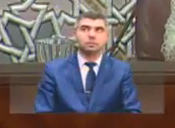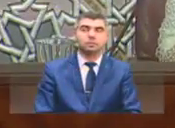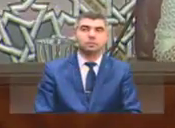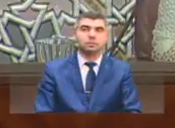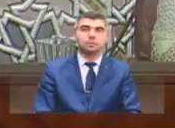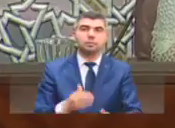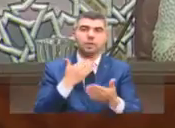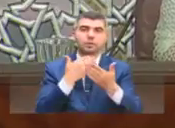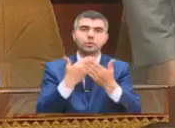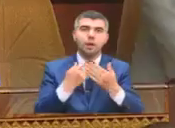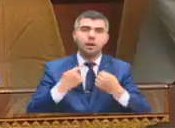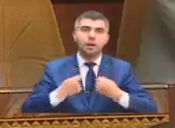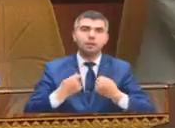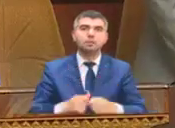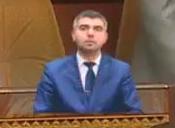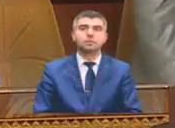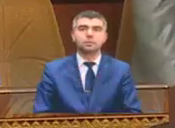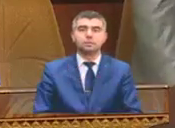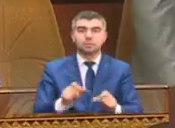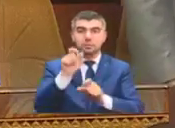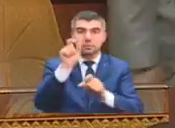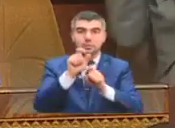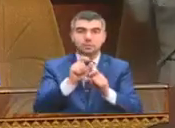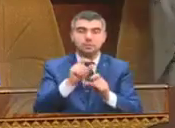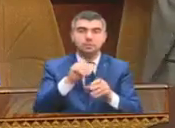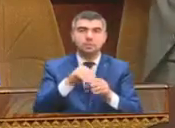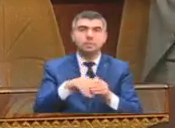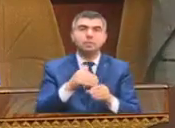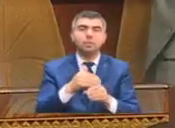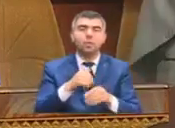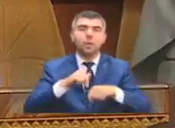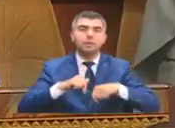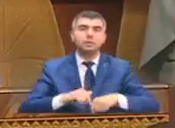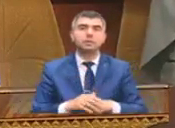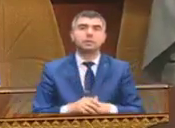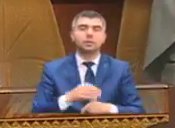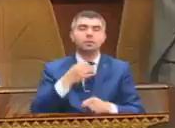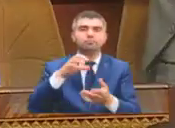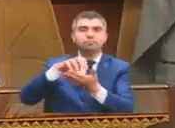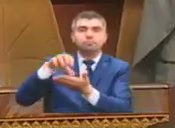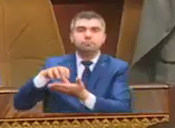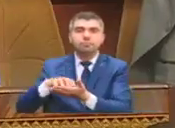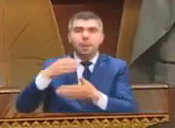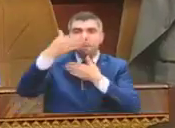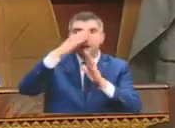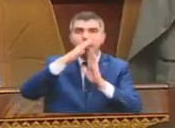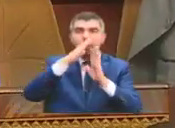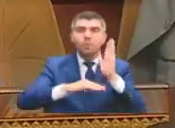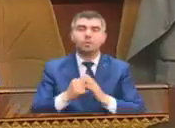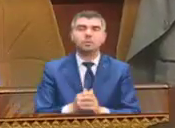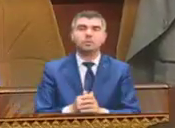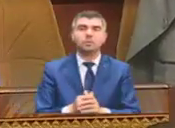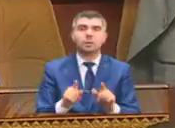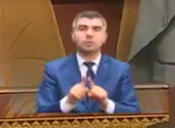شكرا سيدة الرئيسة. شكرا سيدة كاتبة الدولة. هناك مناطق في المغرب بحكم جغرافيتها تعتبر مناطق